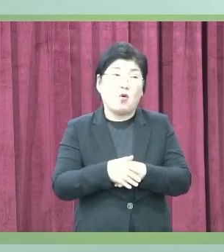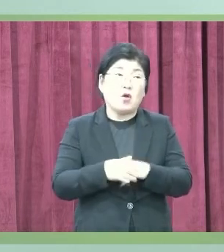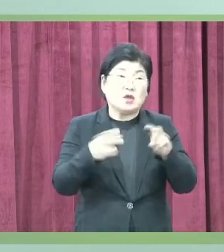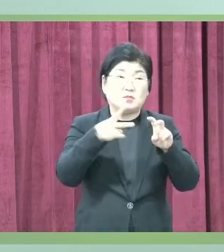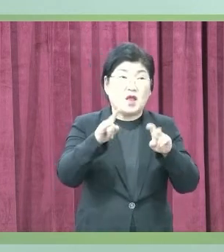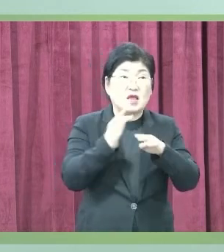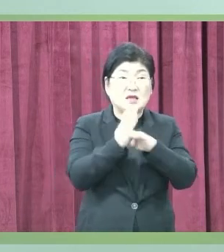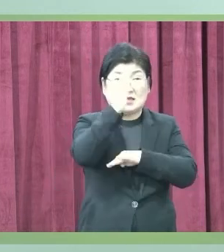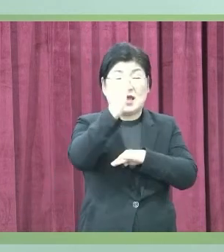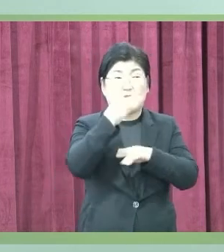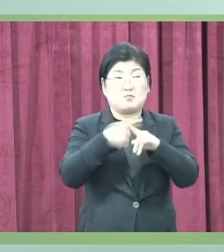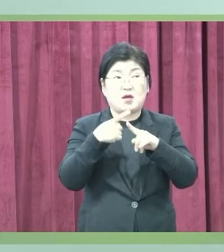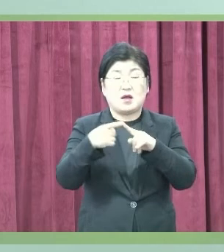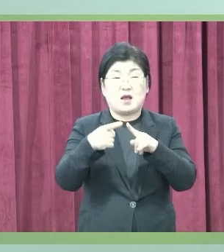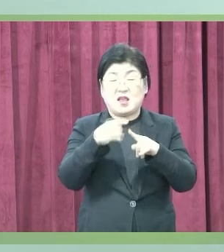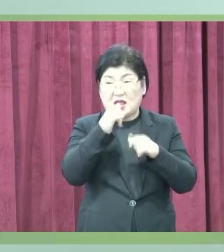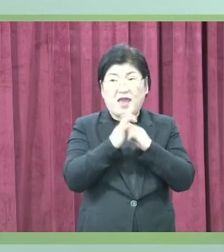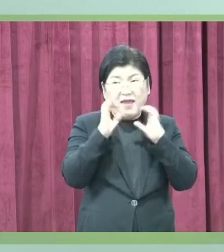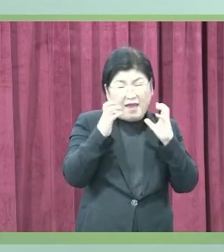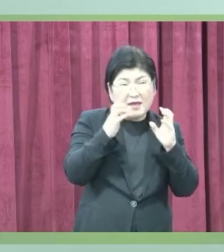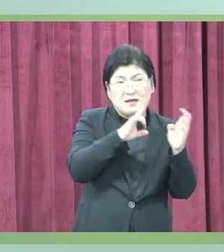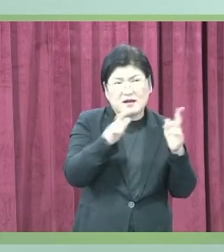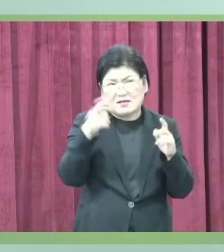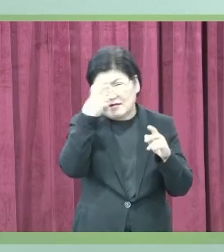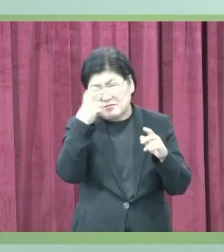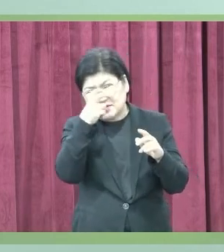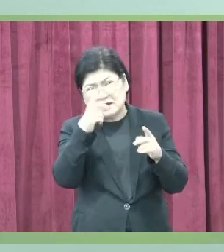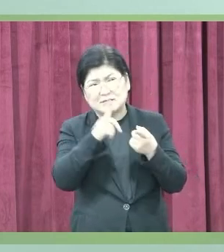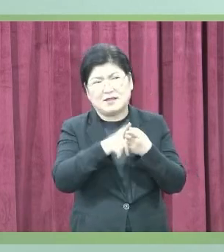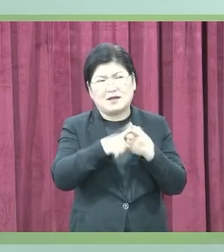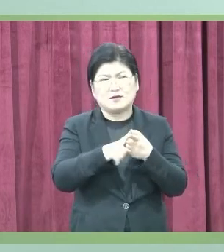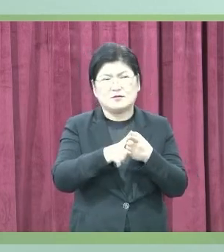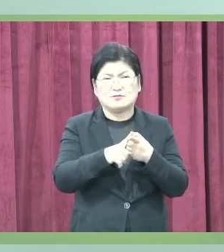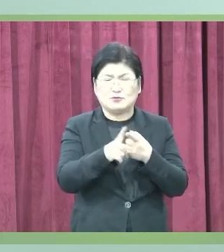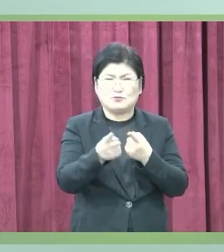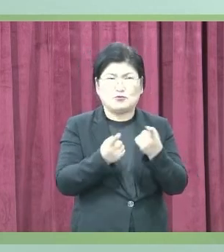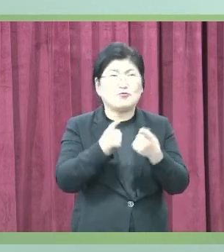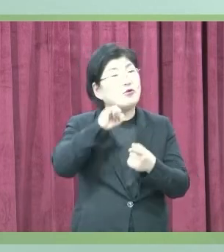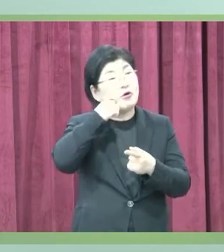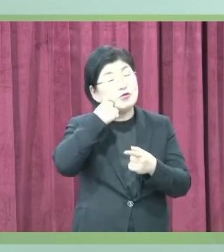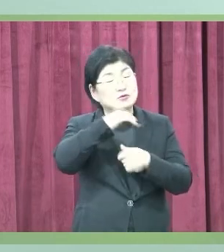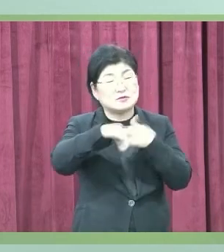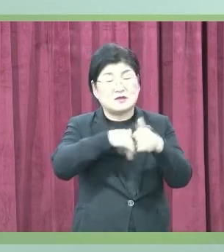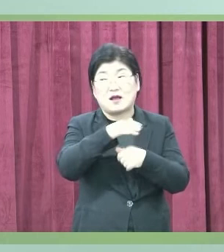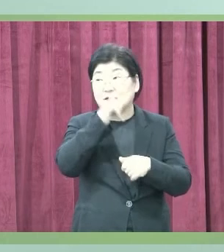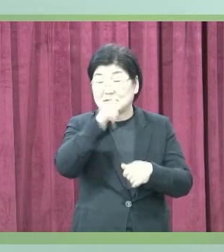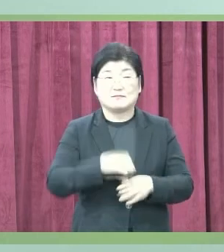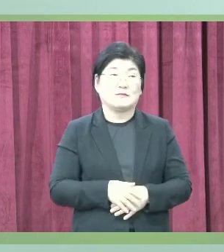이상을 분석으로 했기 때문에 영유아 검진 대상으로 해석하는 부분은 다소 적용하기 어려울 수 있다라는 부분